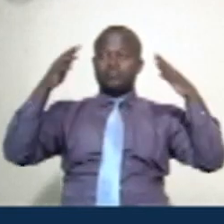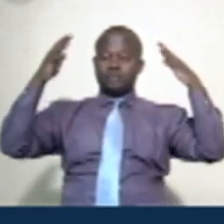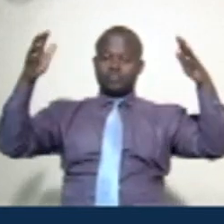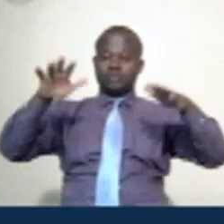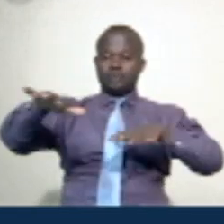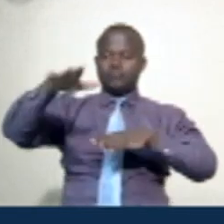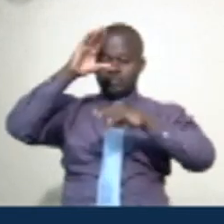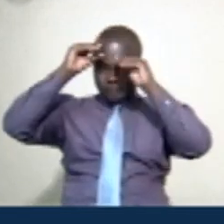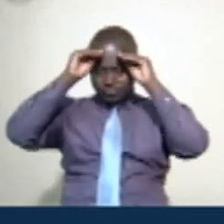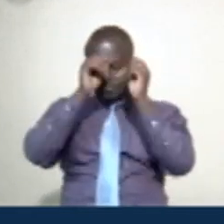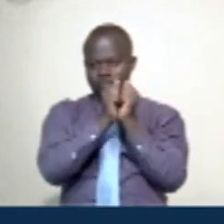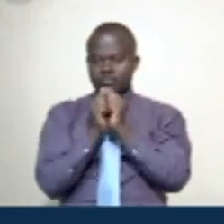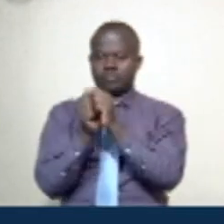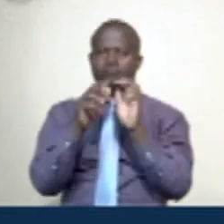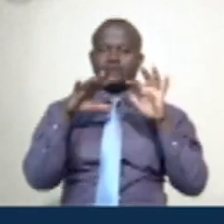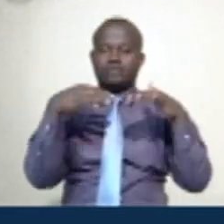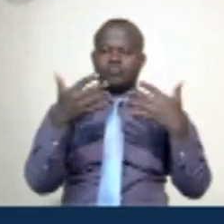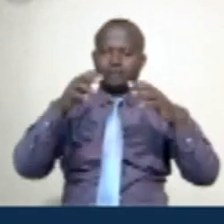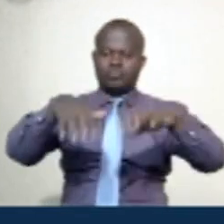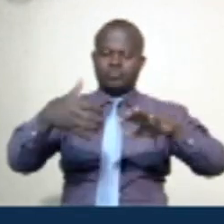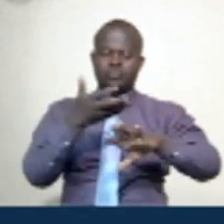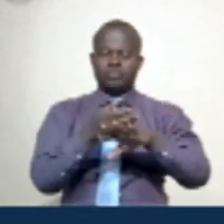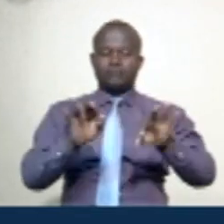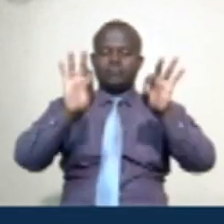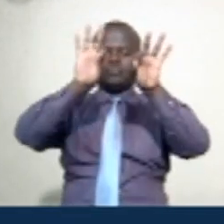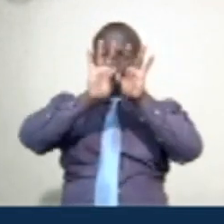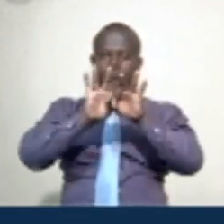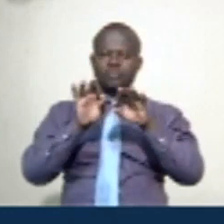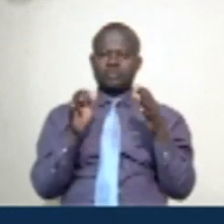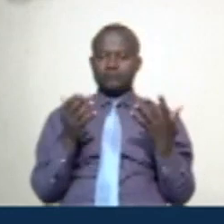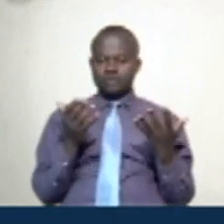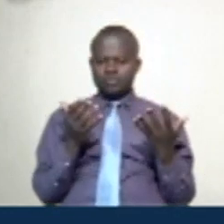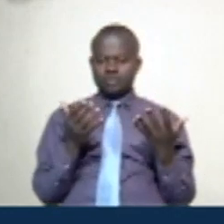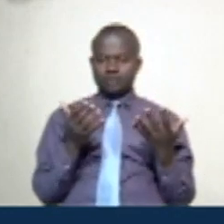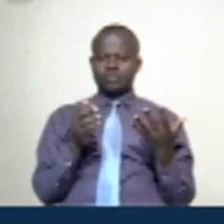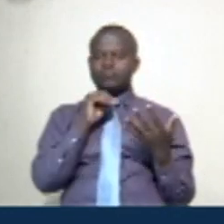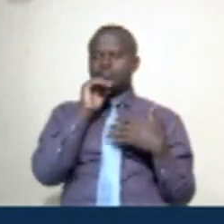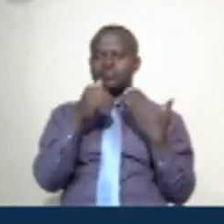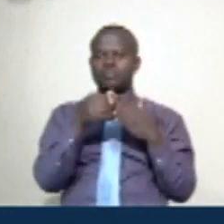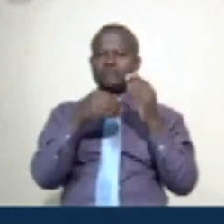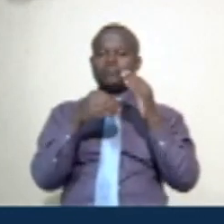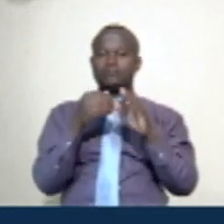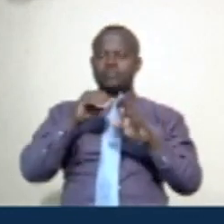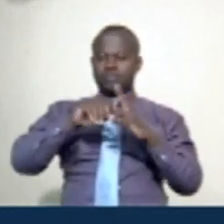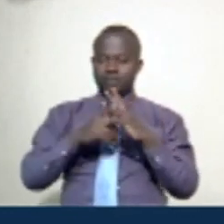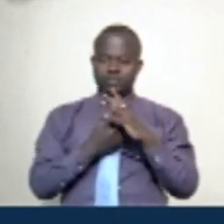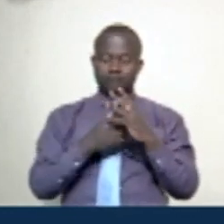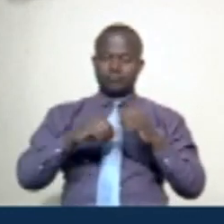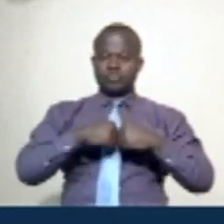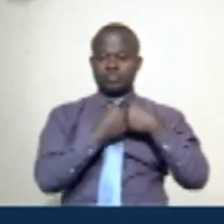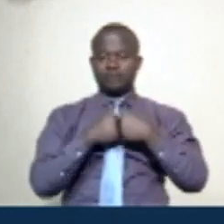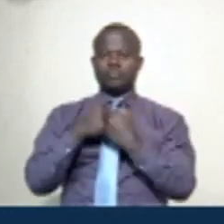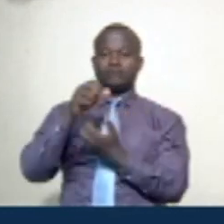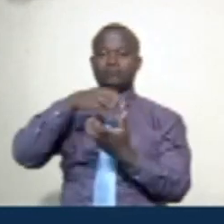zirimo kwigira hamwe uko ubucukuzi n'ubucuruzi bw'amabuye y'agaciro bitaba isoko y'amakimbirane n'umutekano muke